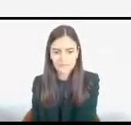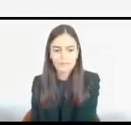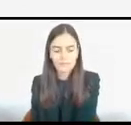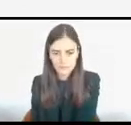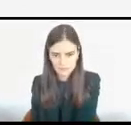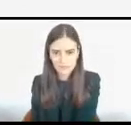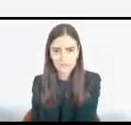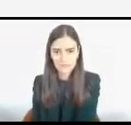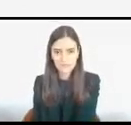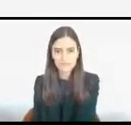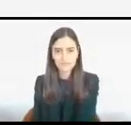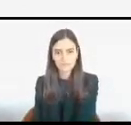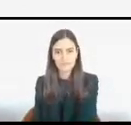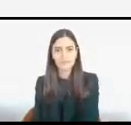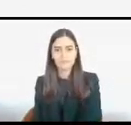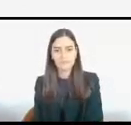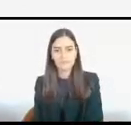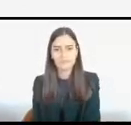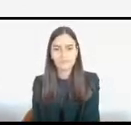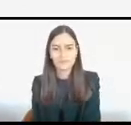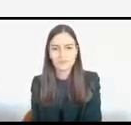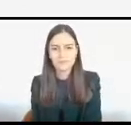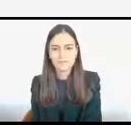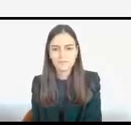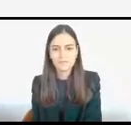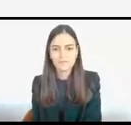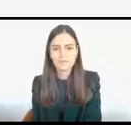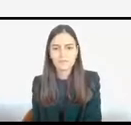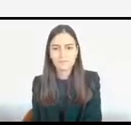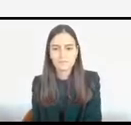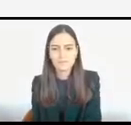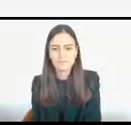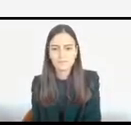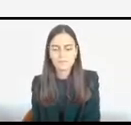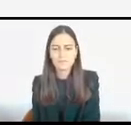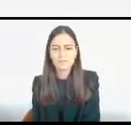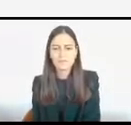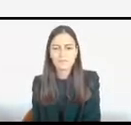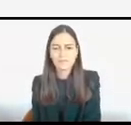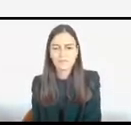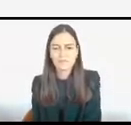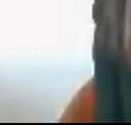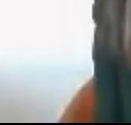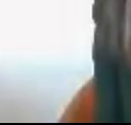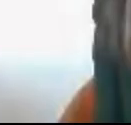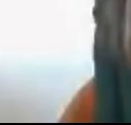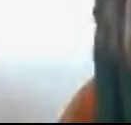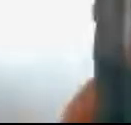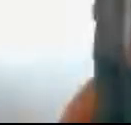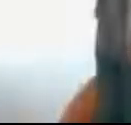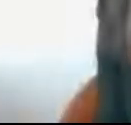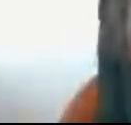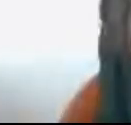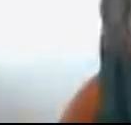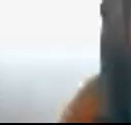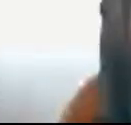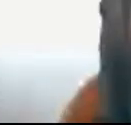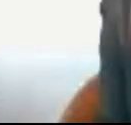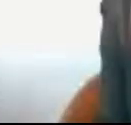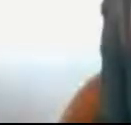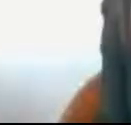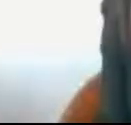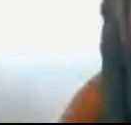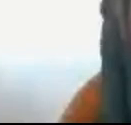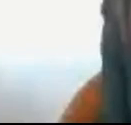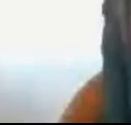d'épargne Languedoc Roussillon, vous diriez qu'il y a une prise de conscience de la part des gens que vous voyez que la retraite, il